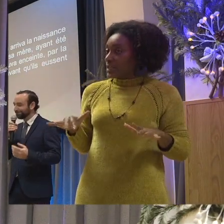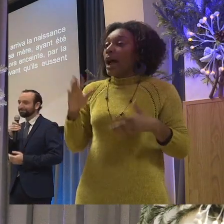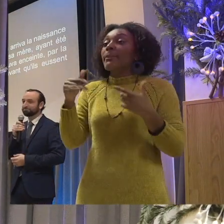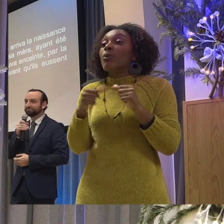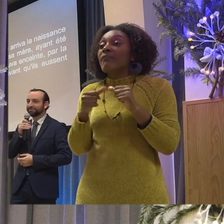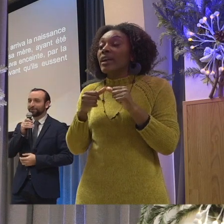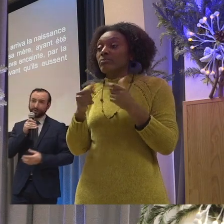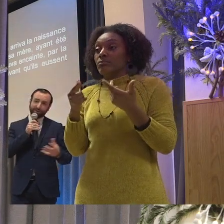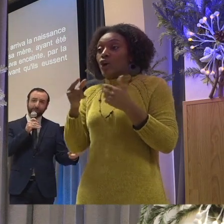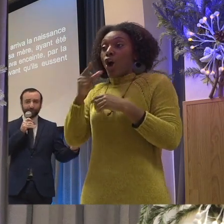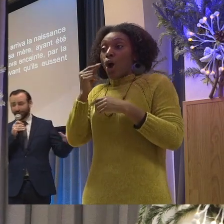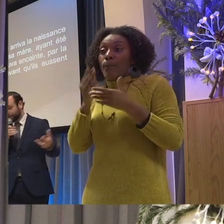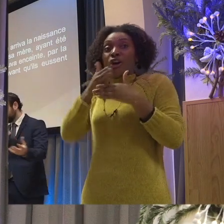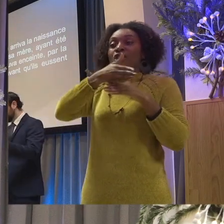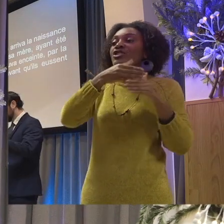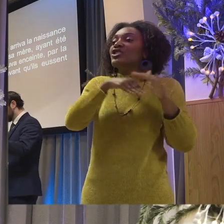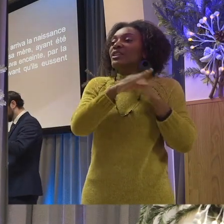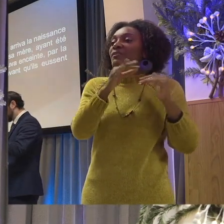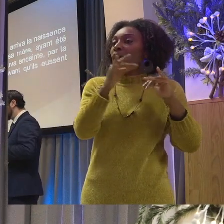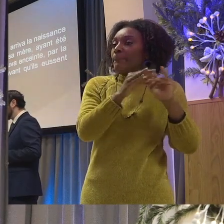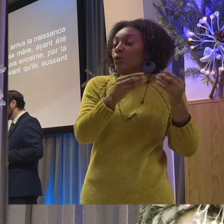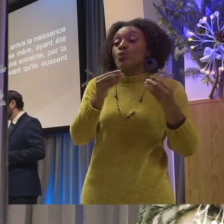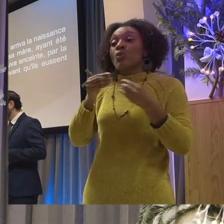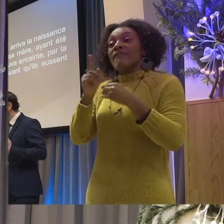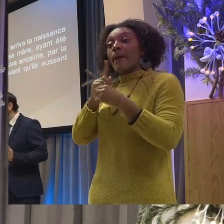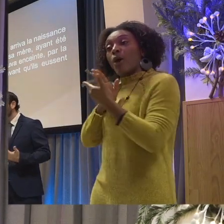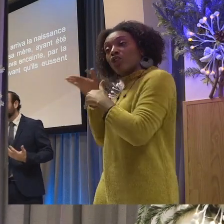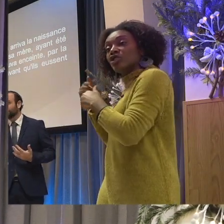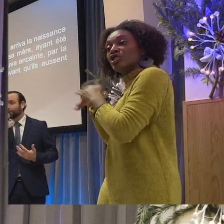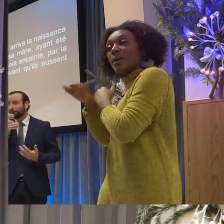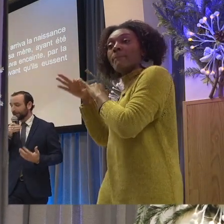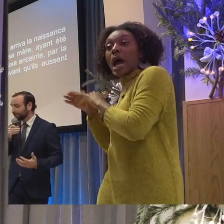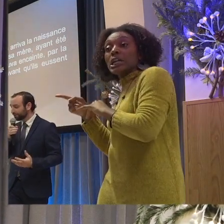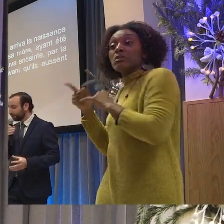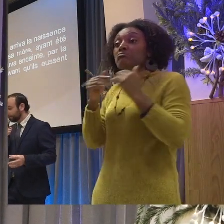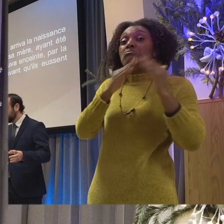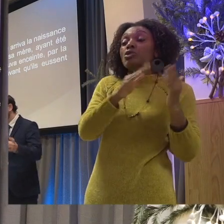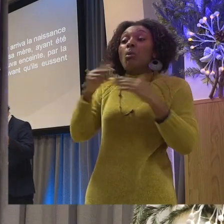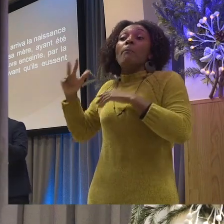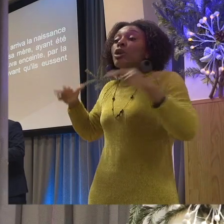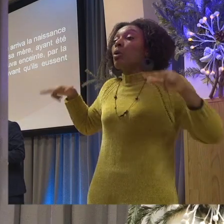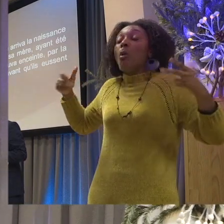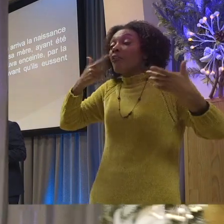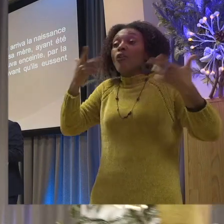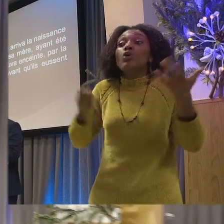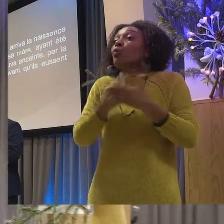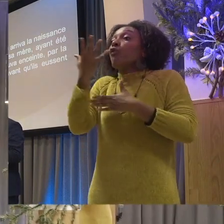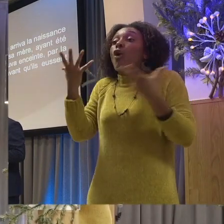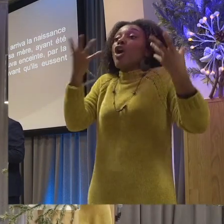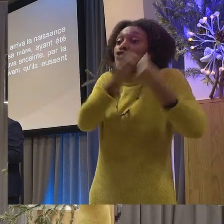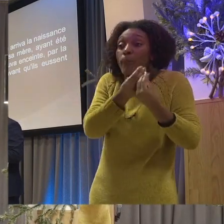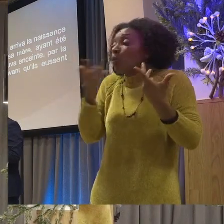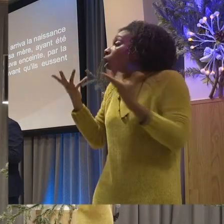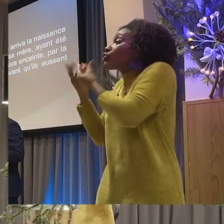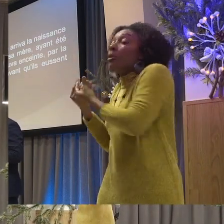femme, ou la femme emménage chez son mari, ou les deux emménagent ensemble dans un lieu nouveau.